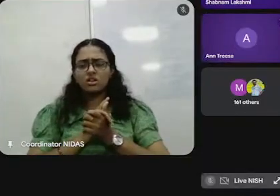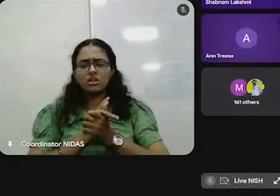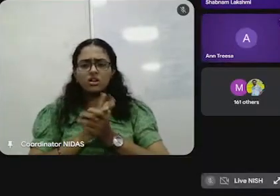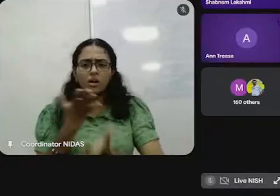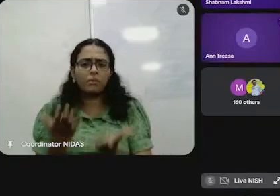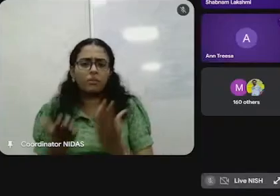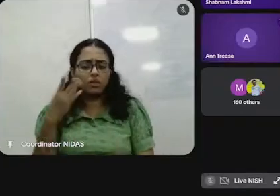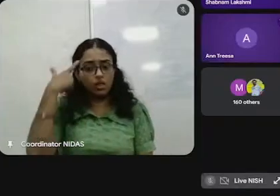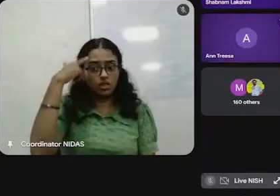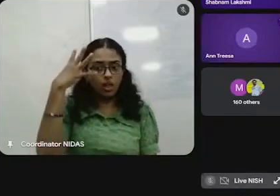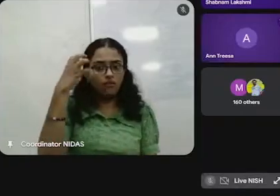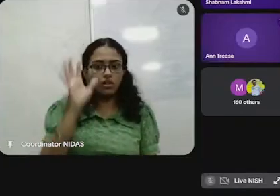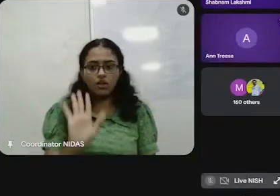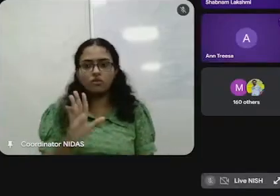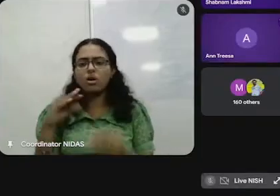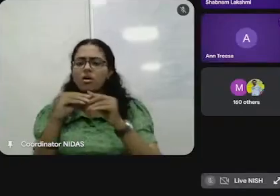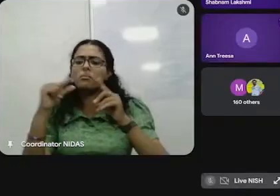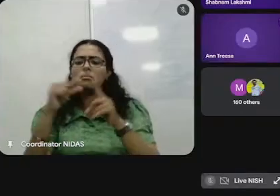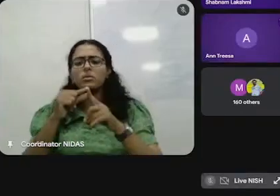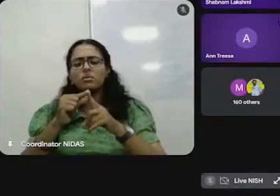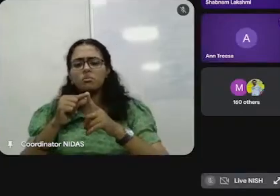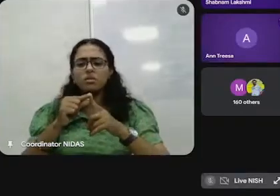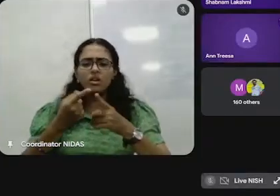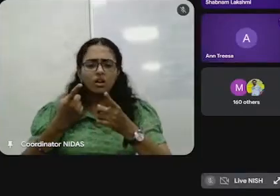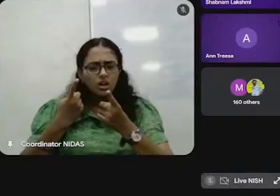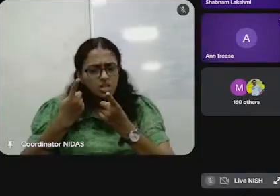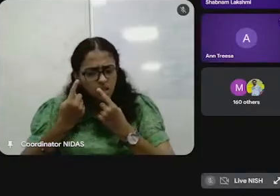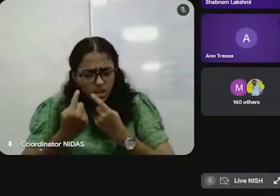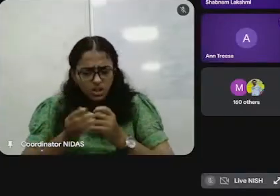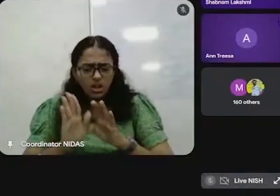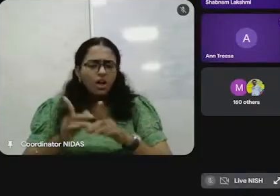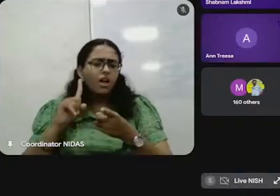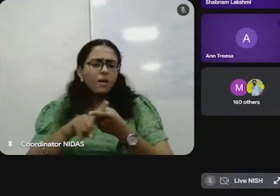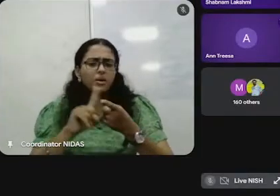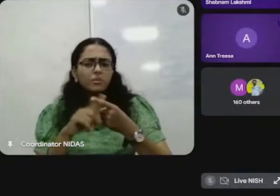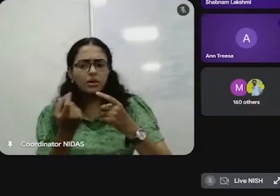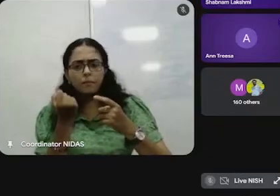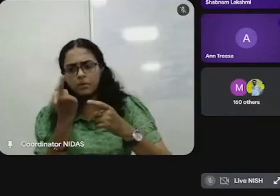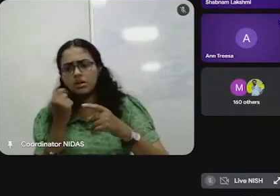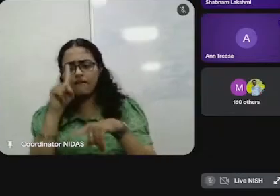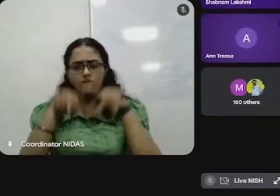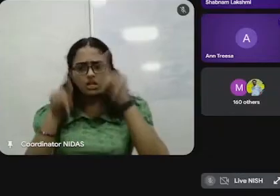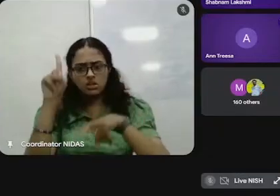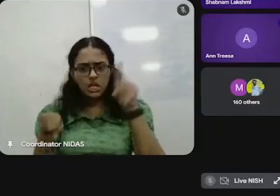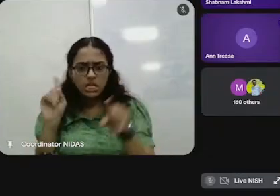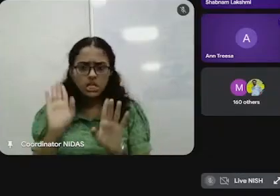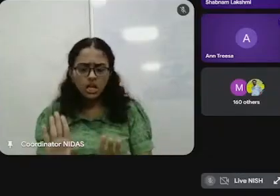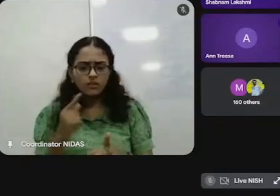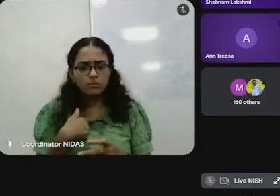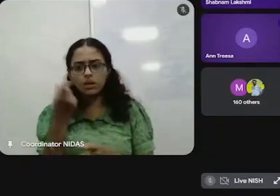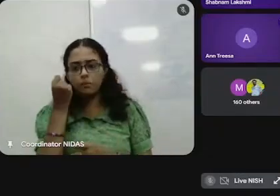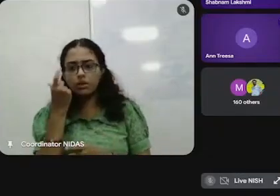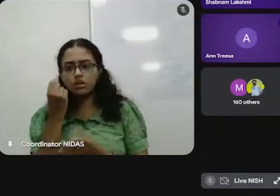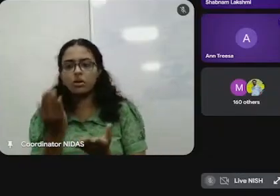തലവേദന വരാം. അതുപോലെ BP ഒക്കെ നമ്മൾ മോണിറ്റർ ചെയ്തുകൊണ്ടിരിക്കുകയാണെങ്കിൽ നമുക്ക് BP യിൽ ചിലപ്പം ഫ്ലക്ച്വേഷൻസ് വരുന്നത് കൊണ്ട്